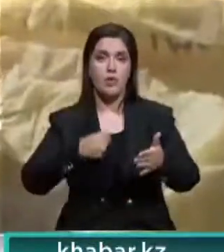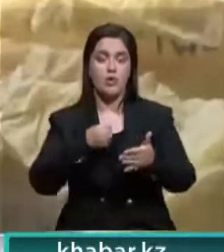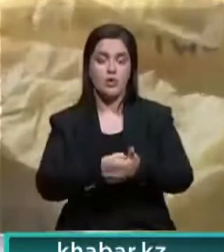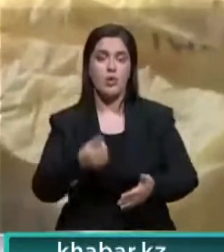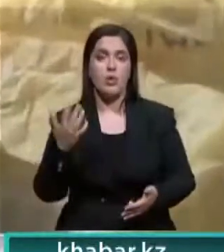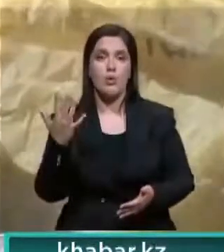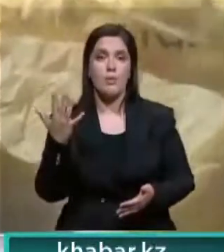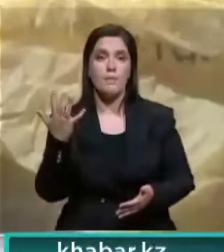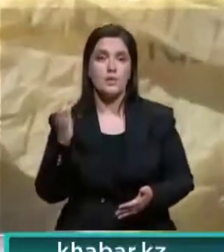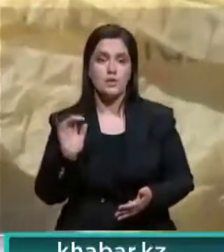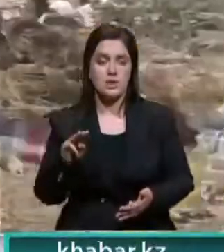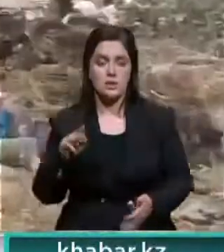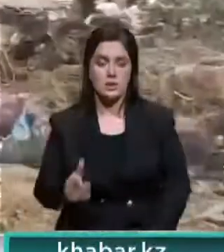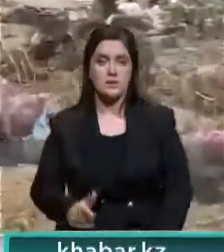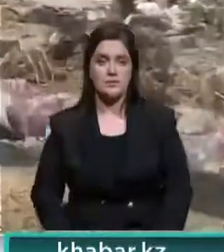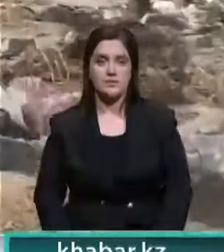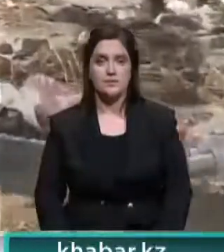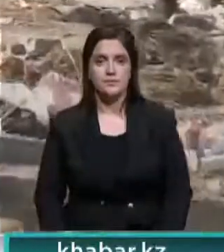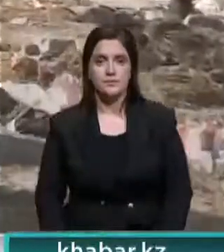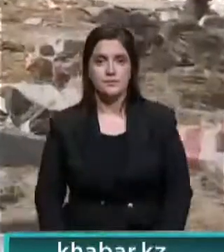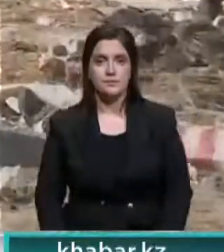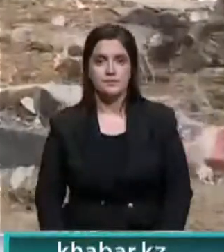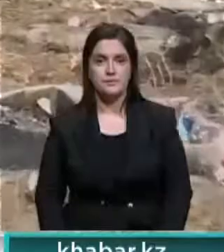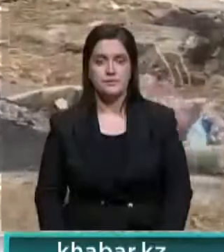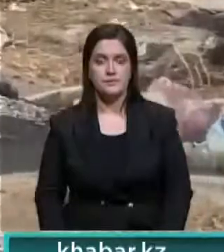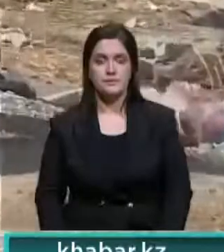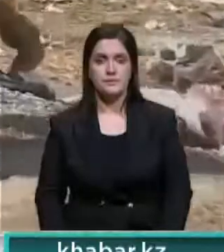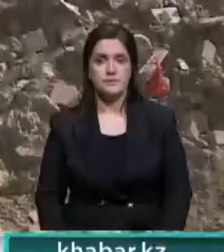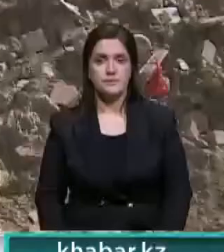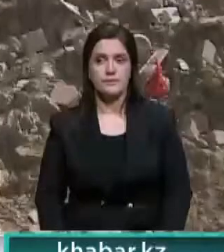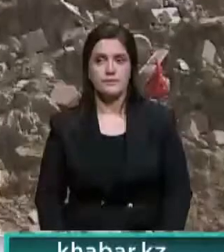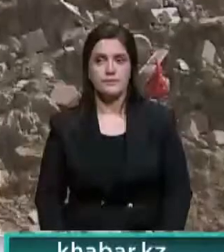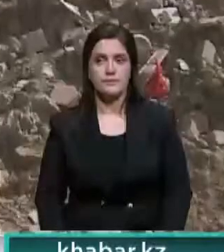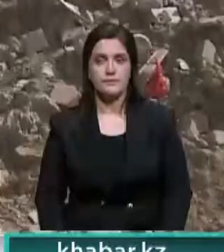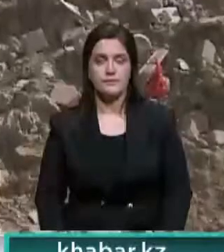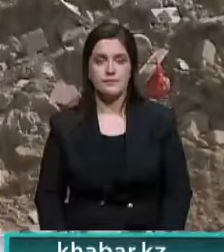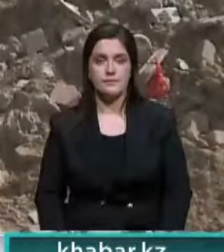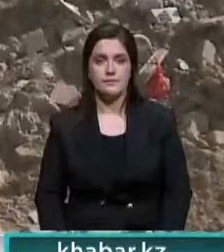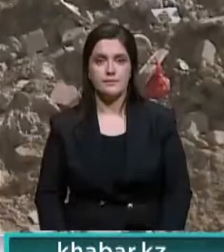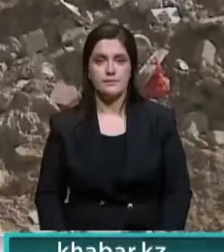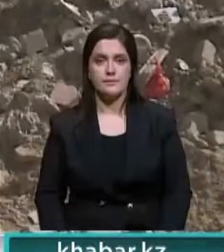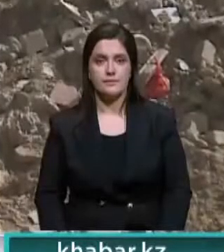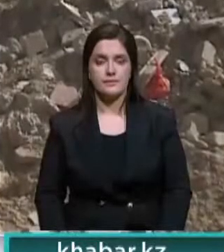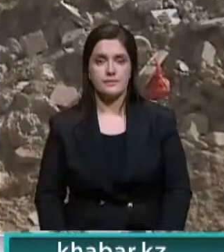500 000 тенге. Рауль Габитов, Нурсултан Мухамеджан, Азамат Саметов, Нурмахан Бекмуратов, Шымкент. Итоги дня.